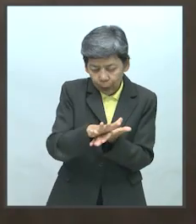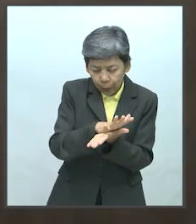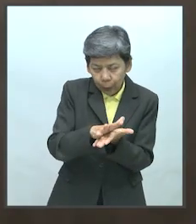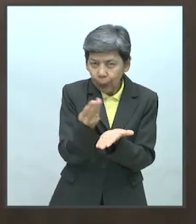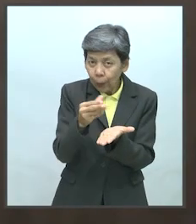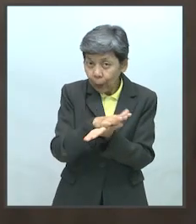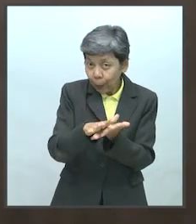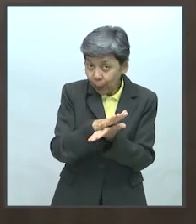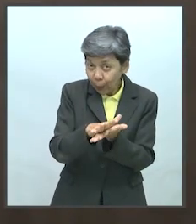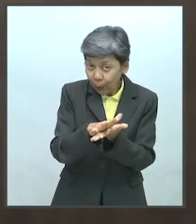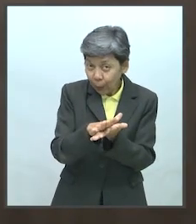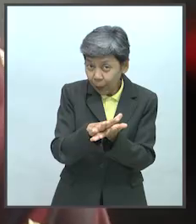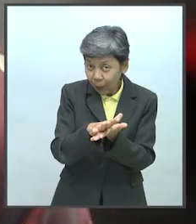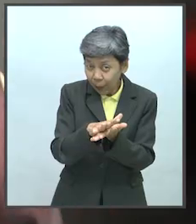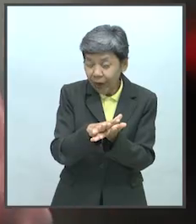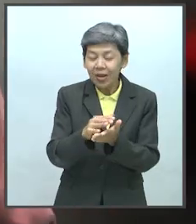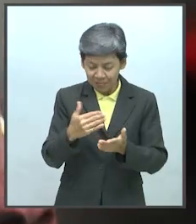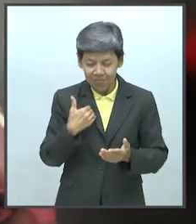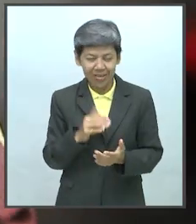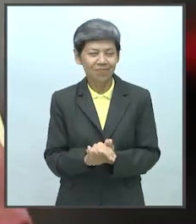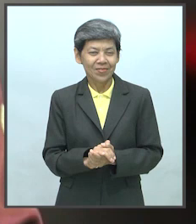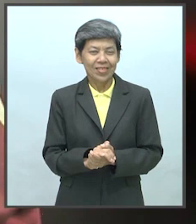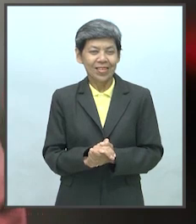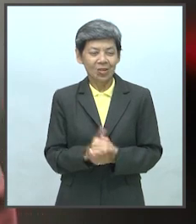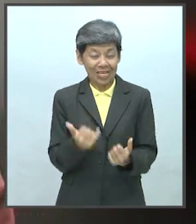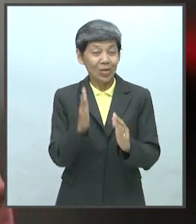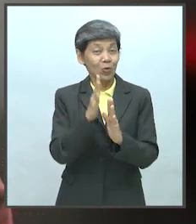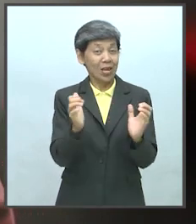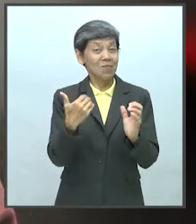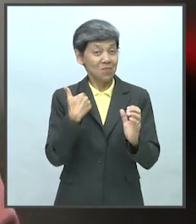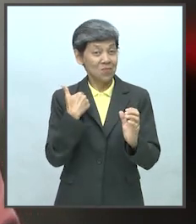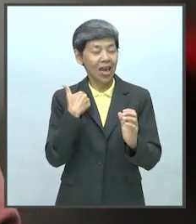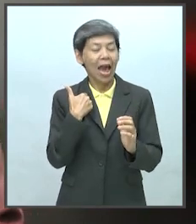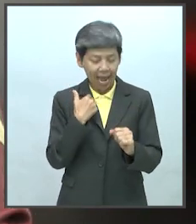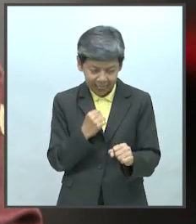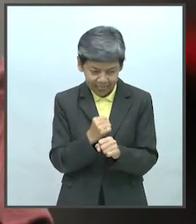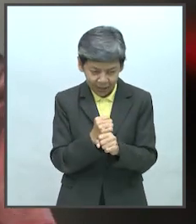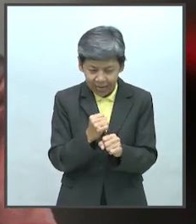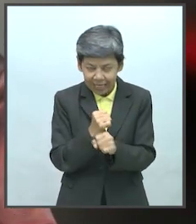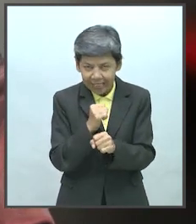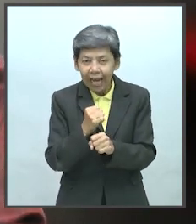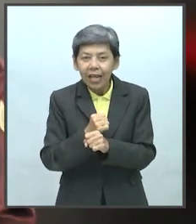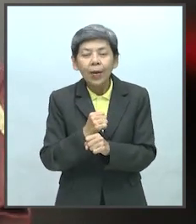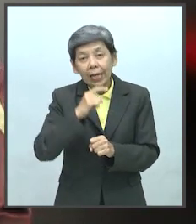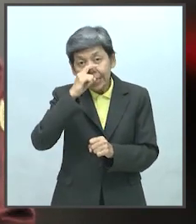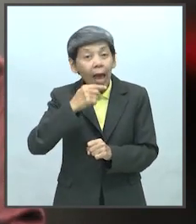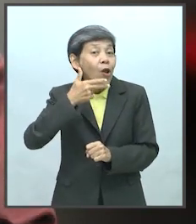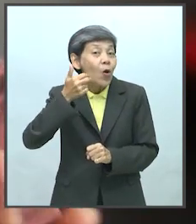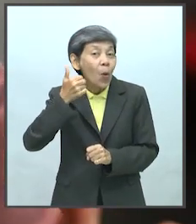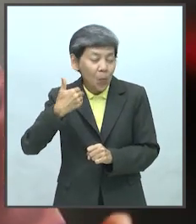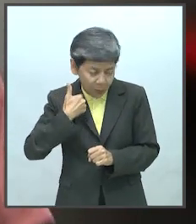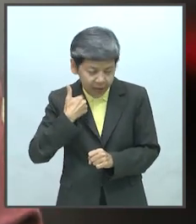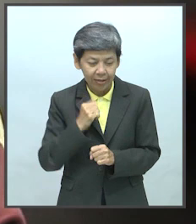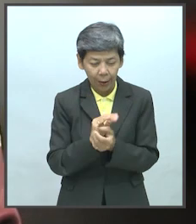ครับ แต่ว่าพิเศษกว่า พิเศษกว่าน ั้ นก็คือเนื่องจากตอนหน้านี้ทุเรียนเยอะ ค ่ ะ นะครับก็เดี๋ยวจะได้พาทำก็คือเราจะทำขนมไทย